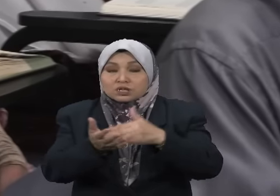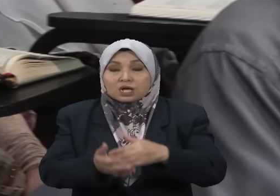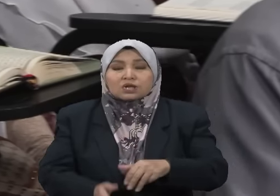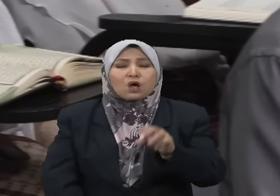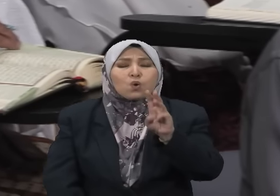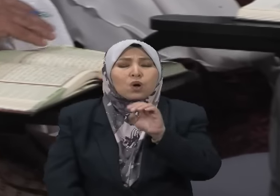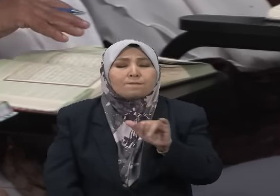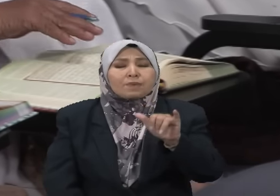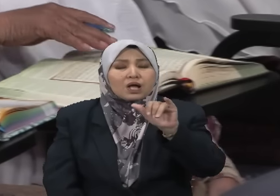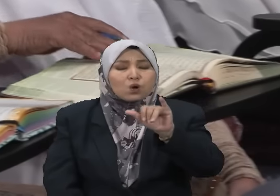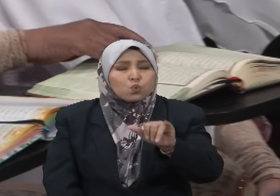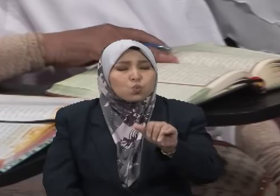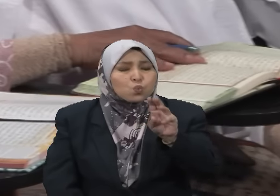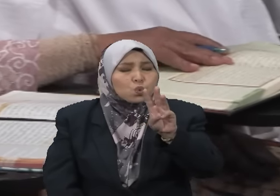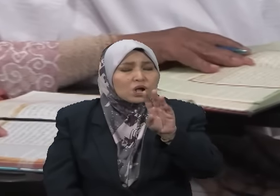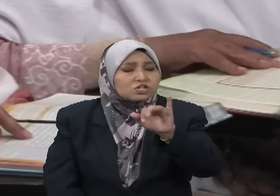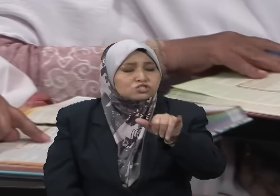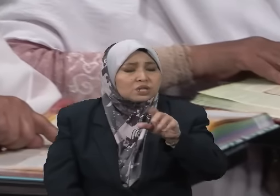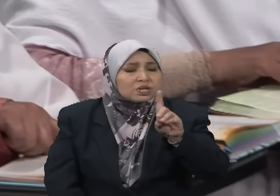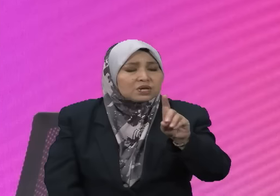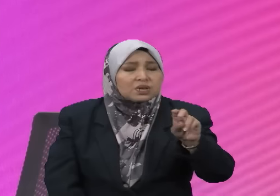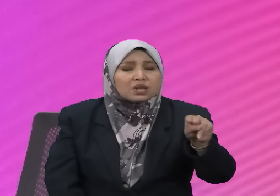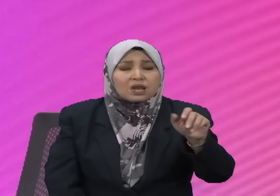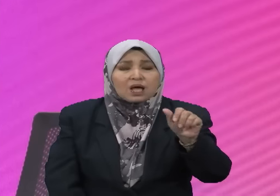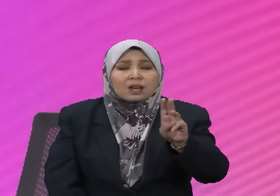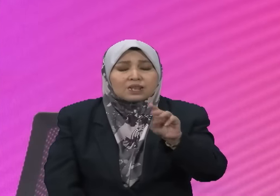ma wajadna li